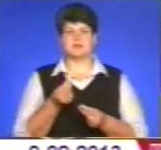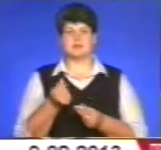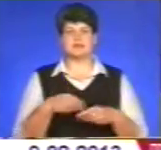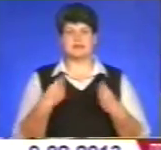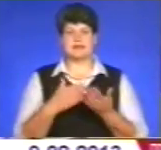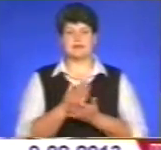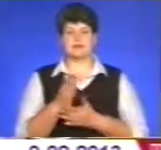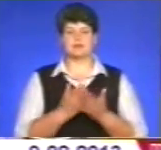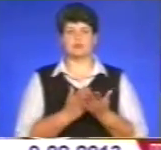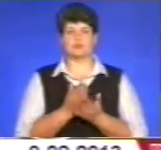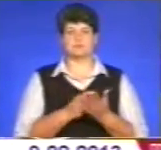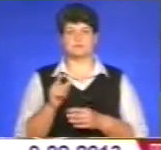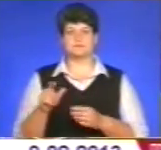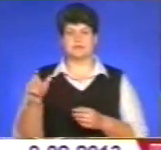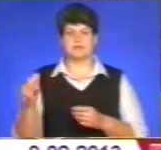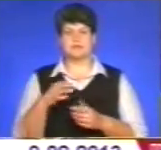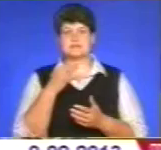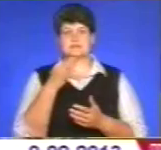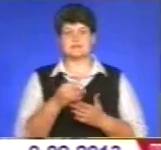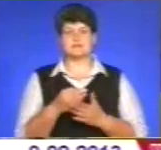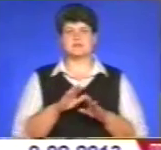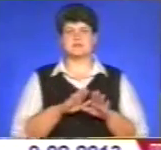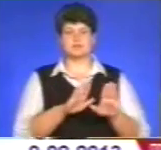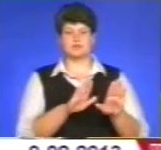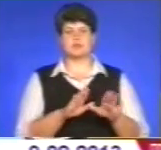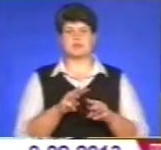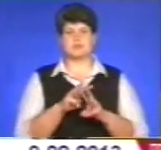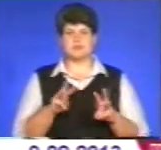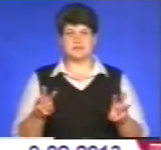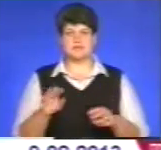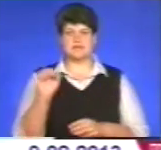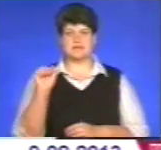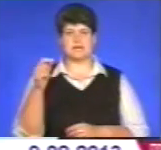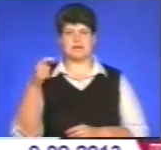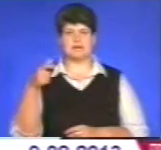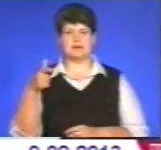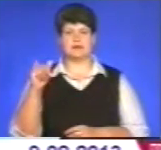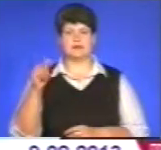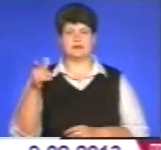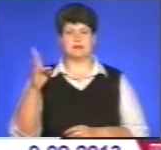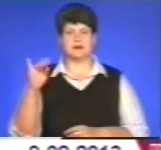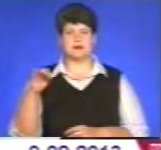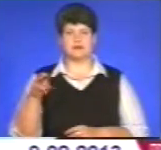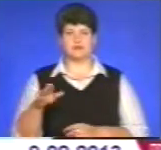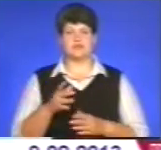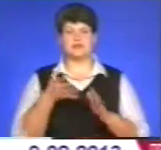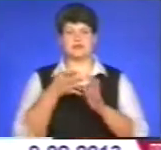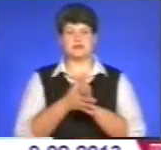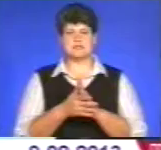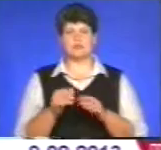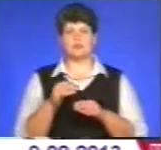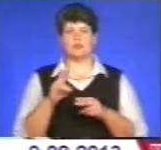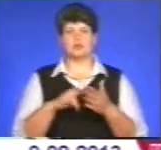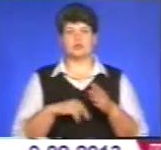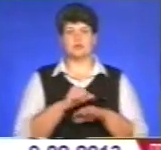послуг громадянам, зауважив заступник міністра доходів і зборів України Андрій Ігнатов. Інтеграція податкової та митної служби